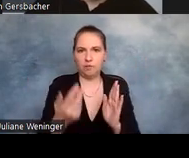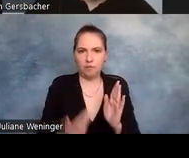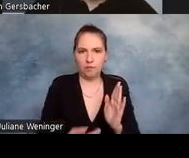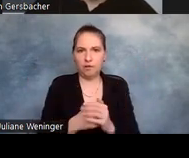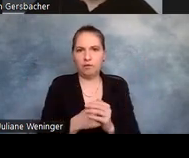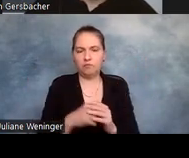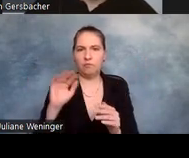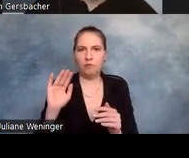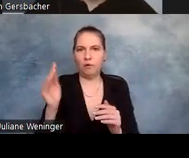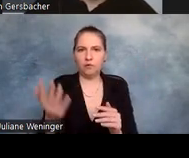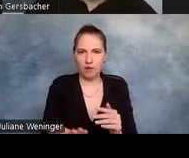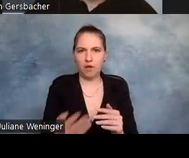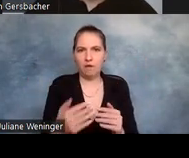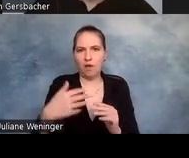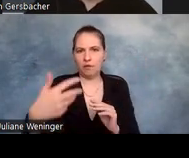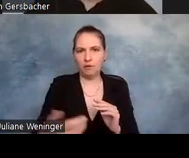Browser-Erweiterungen.